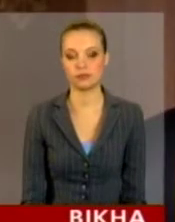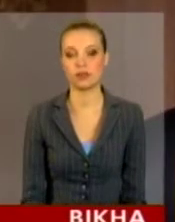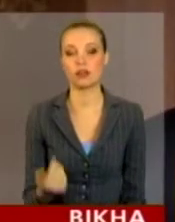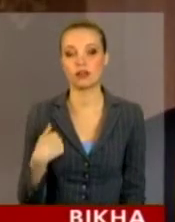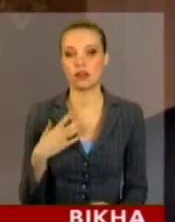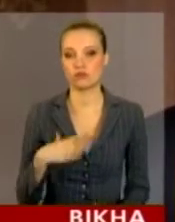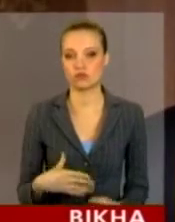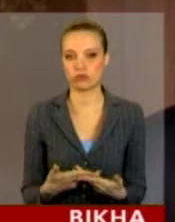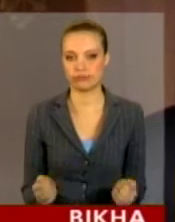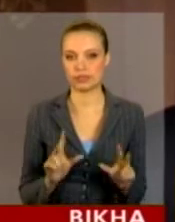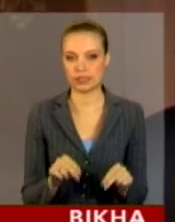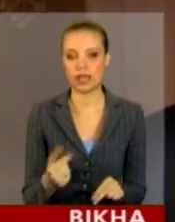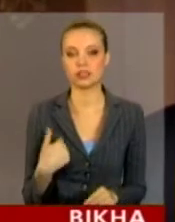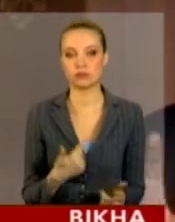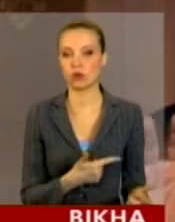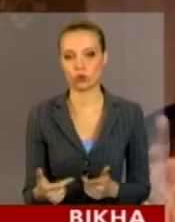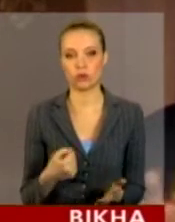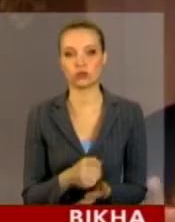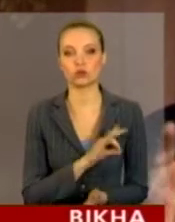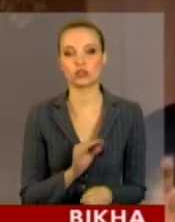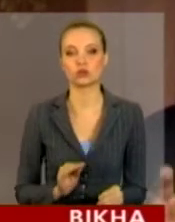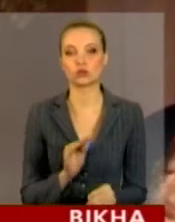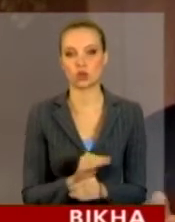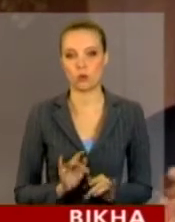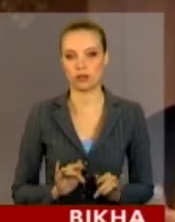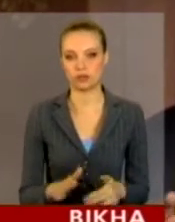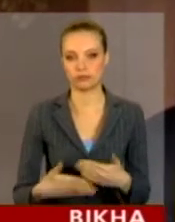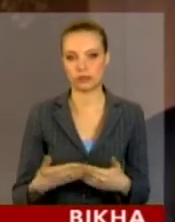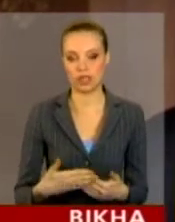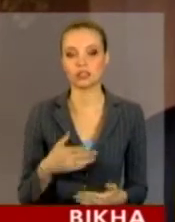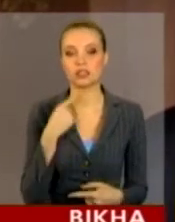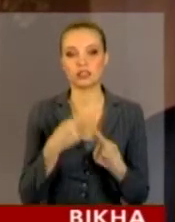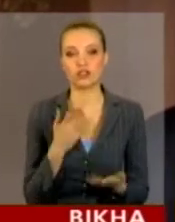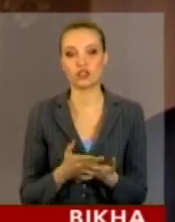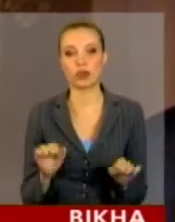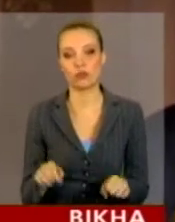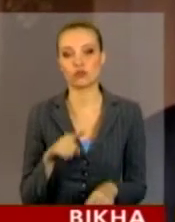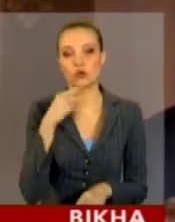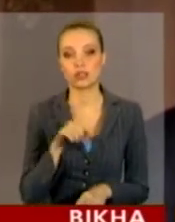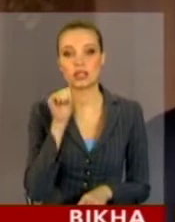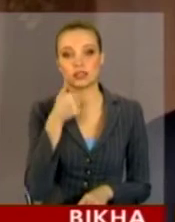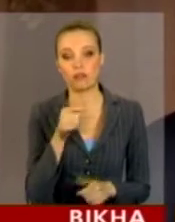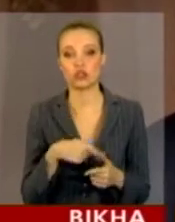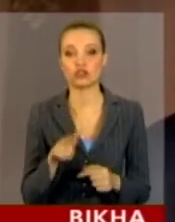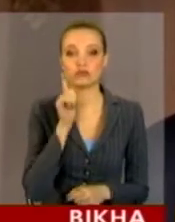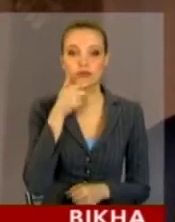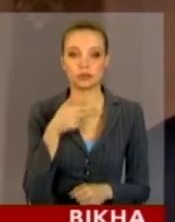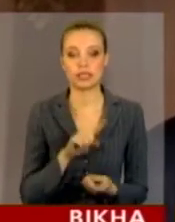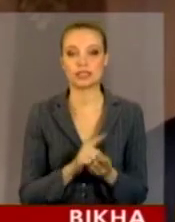Мушу зізнатися, ми готові до застосування додаткових санкцій. Завжди існує ймовірність, що Росія завтра чи через день